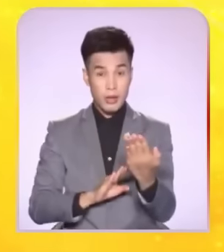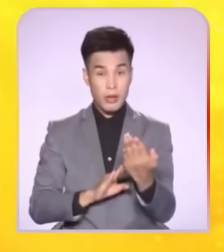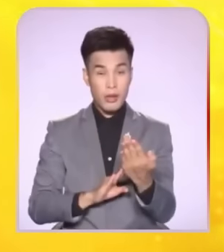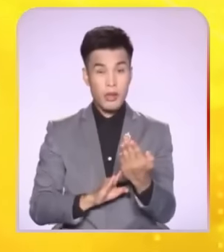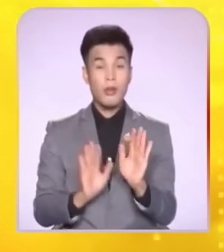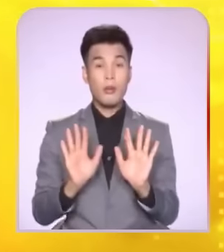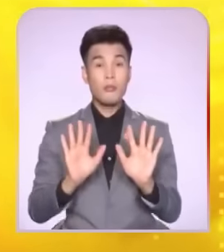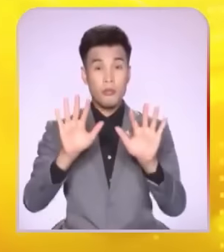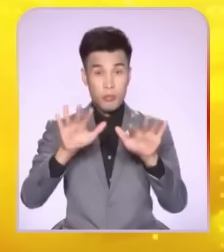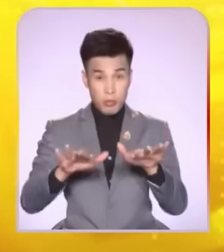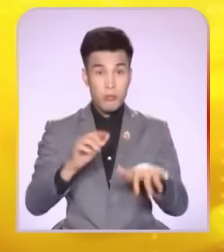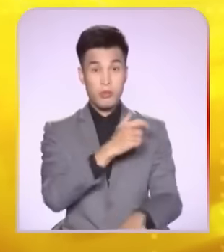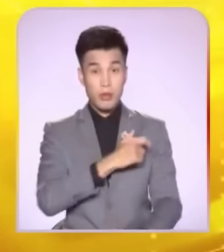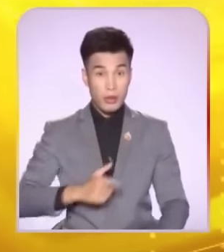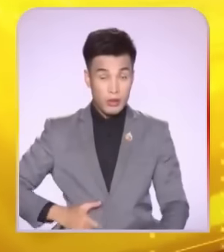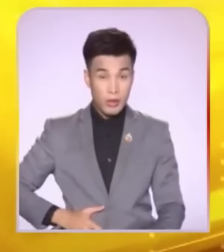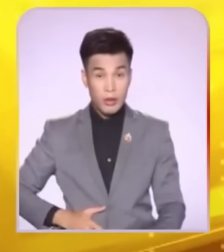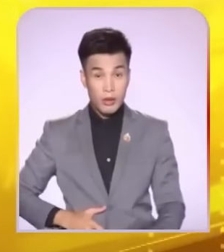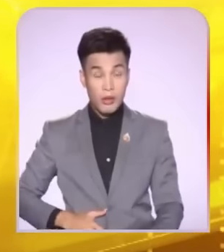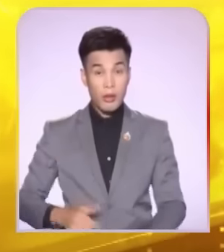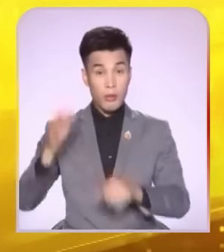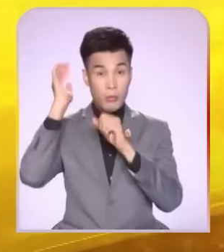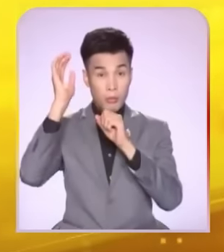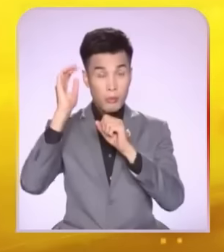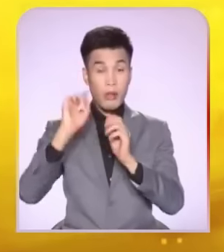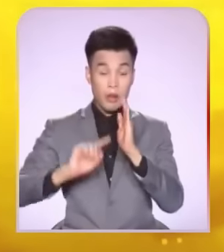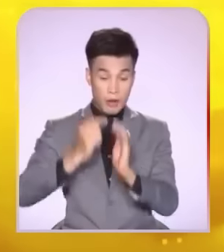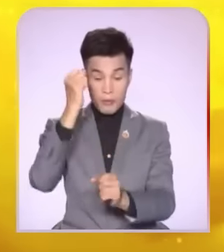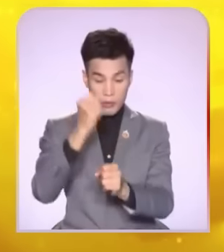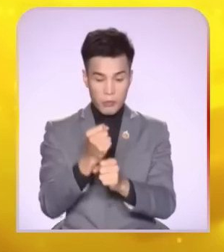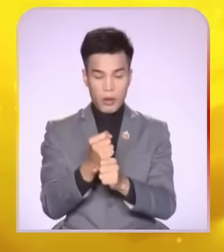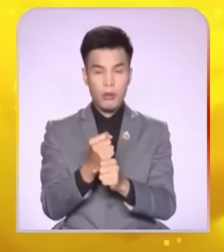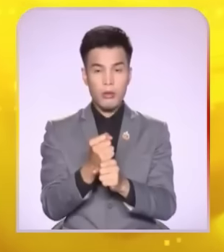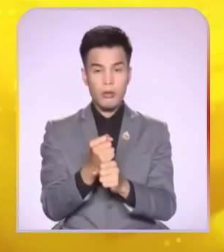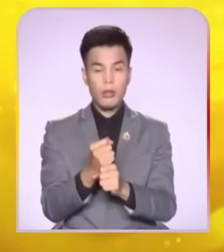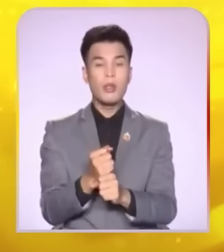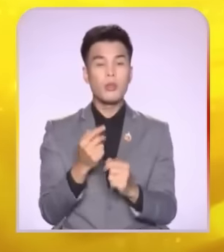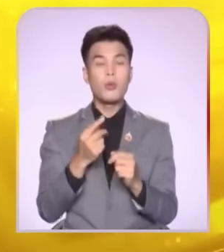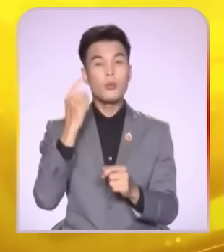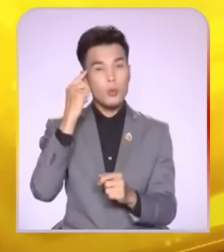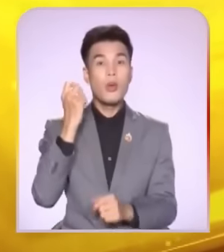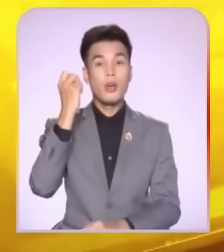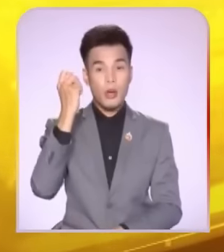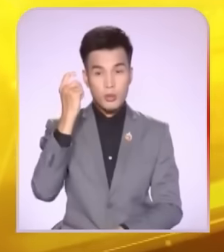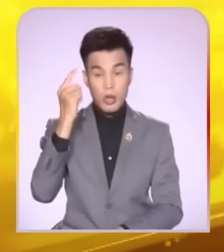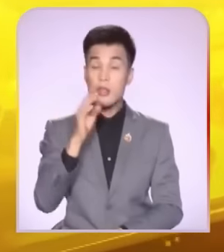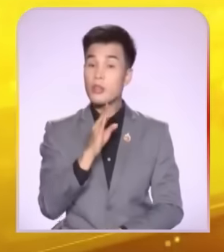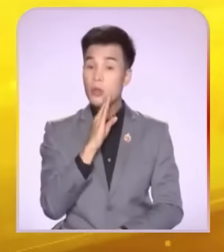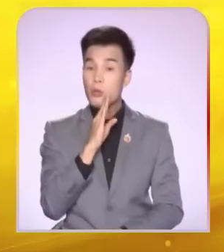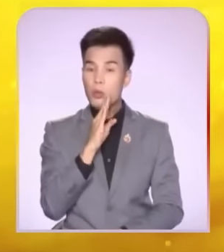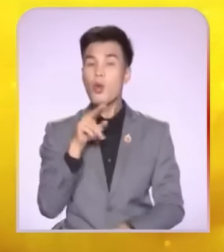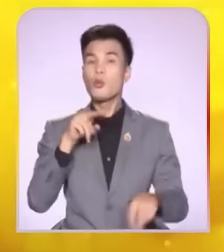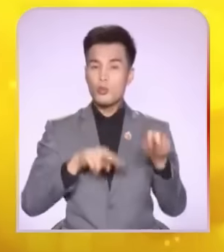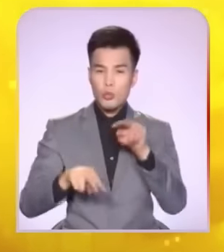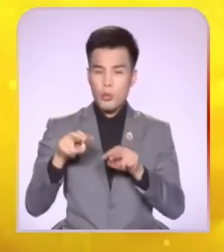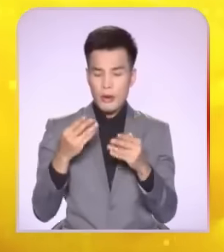ถวายสัตย์ปฏิญาณอีกใช่ไหมหลังจากนั้นค่อยแถลงนโยบายถึงจะทำงานได้ คือในมุมนึงก็เข้าใจแหละค่ะว่าถ้าสมมติว่าการตรวจ